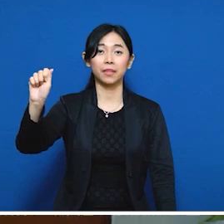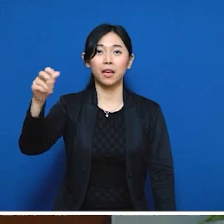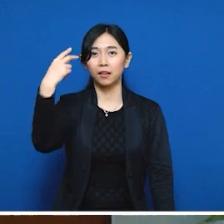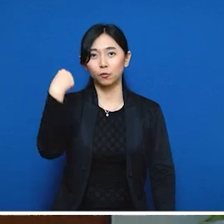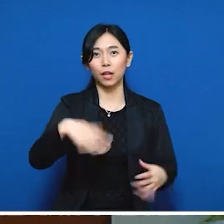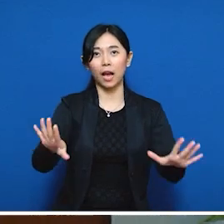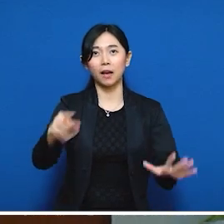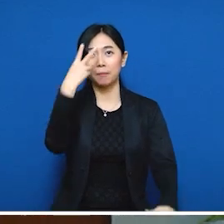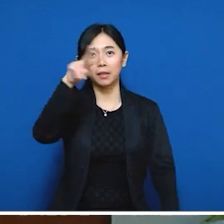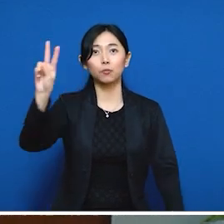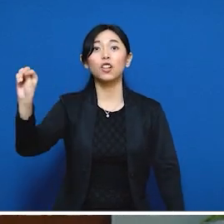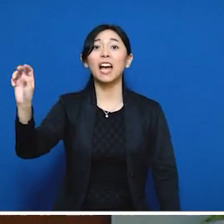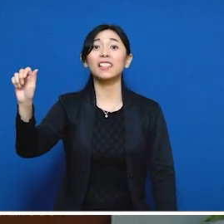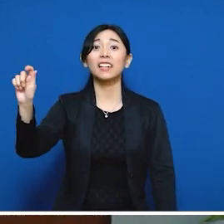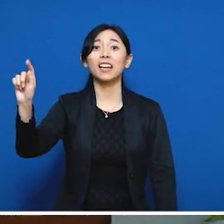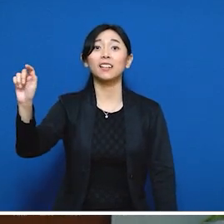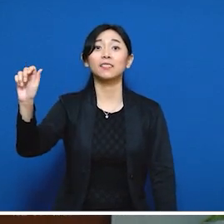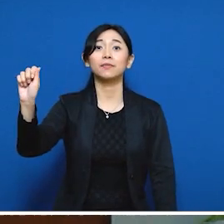Nathanael dan berkata kepadanya,